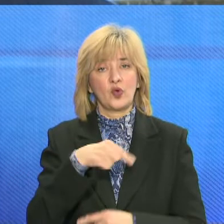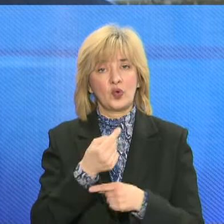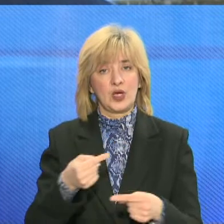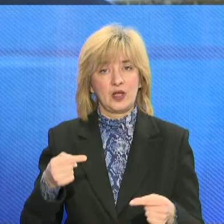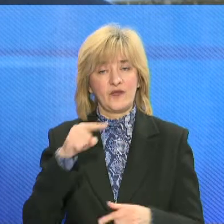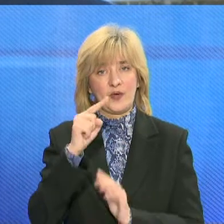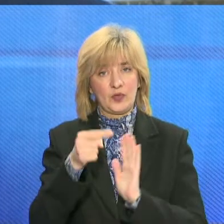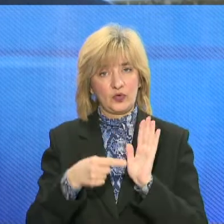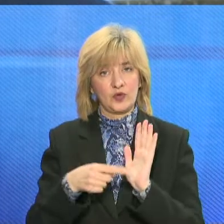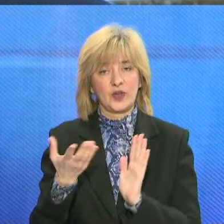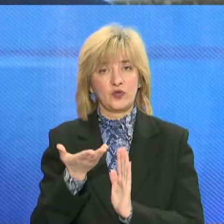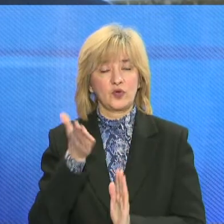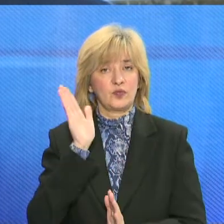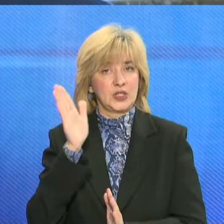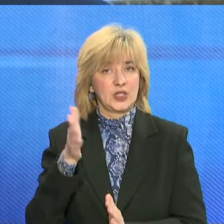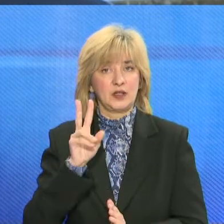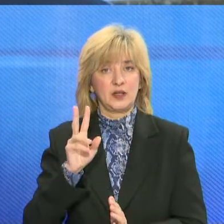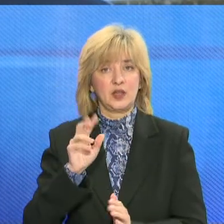нам предстоит решать в 2022 году.